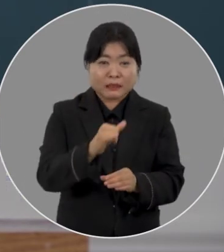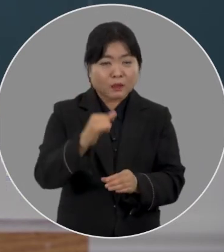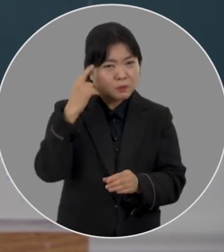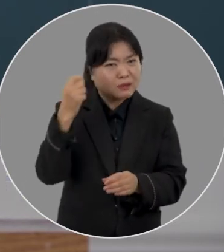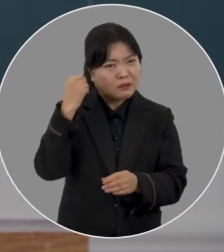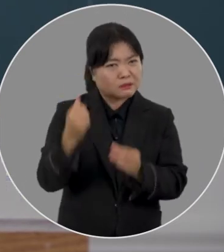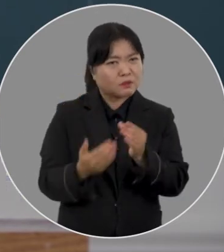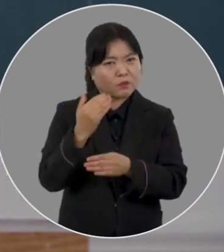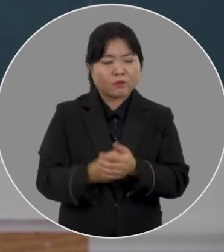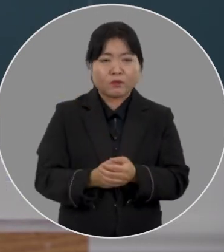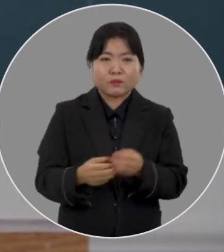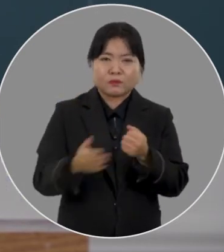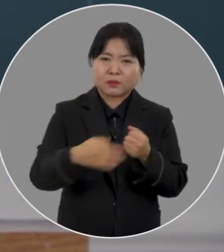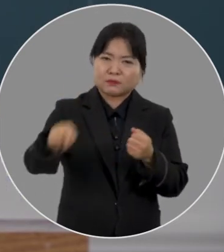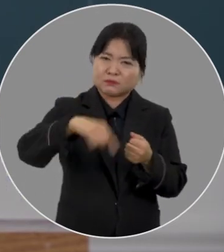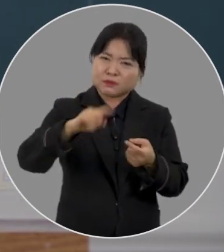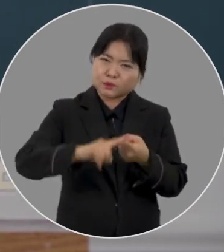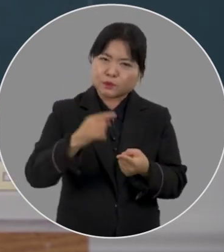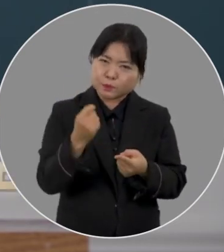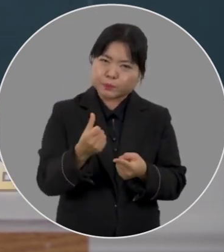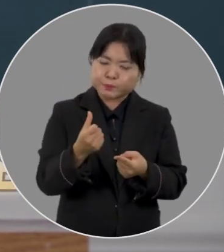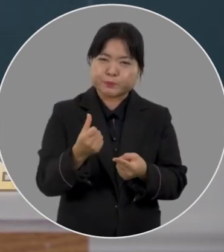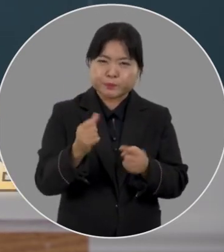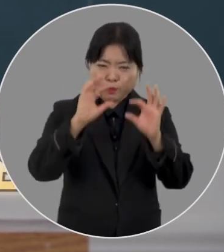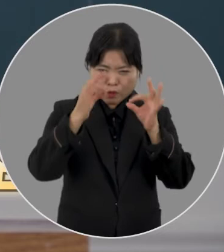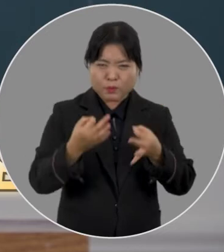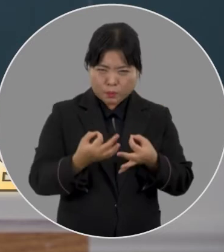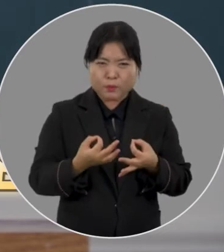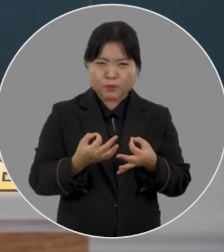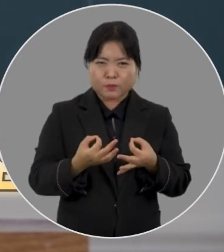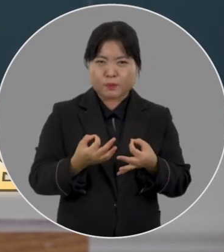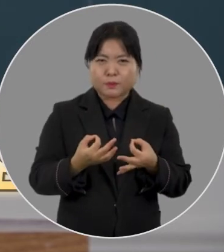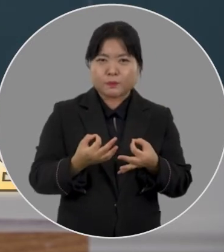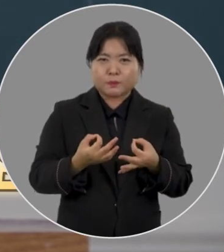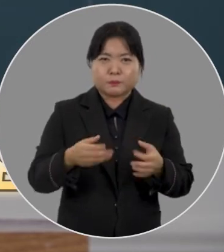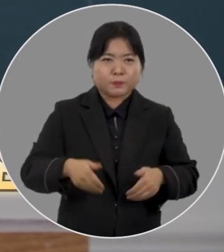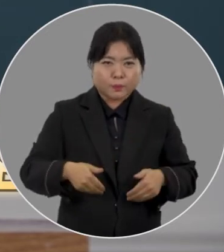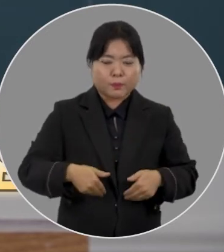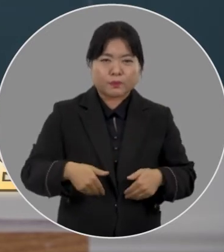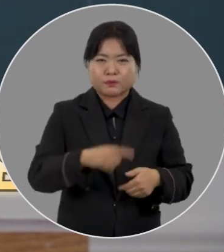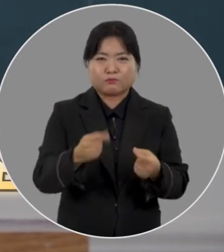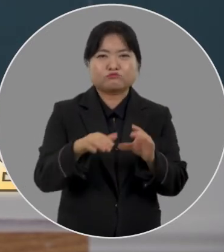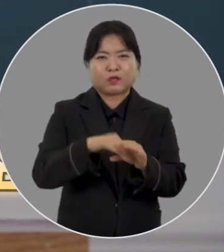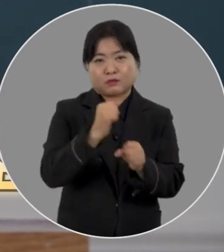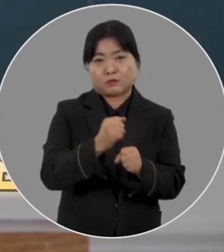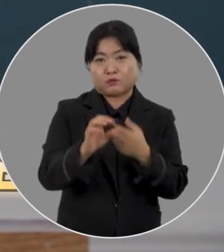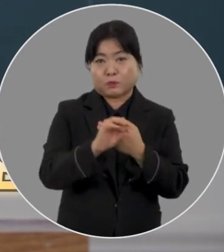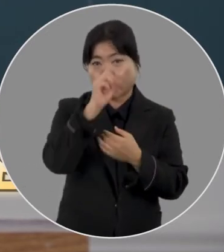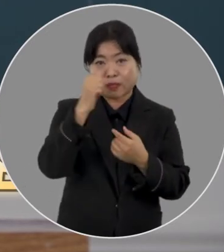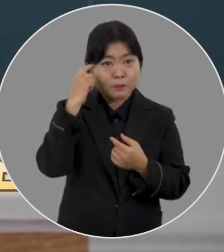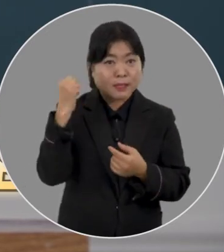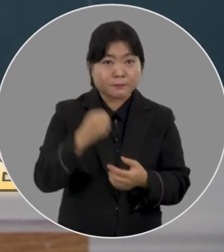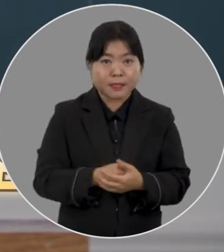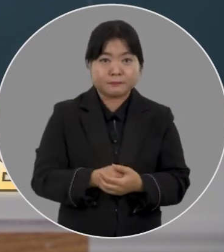들거든요. 그래서 그런 것도 좀 되돌아보고 되짚어보는 그런 문화가 좀 형성되면 좋겠다라는